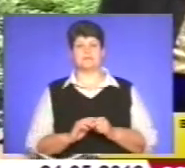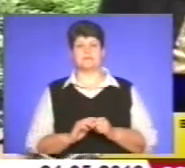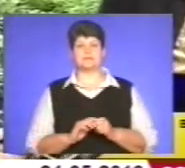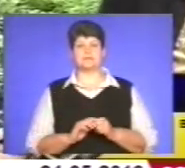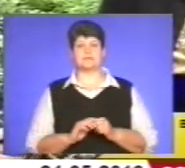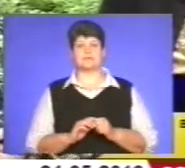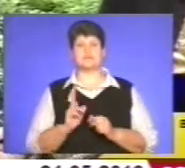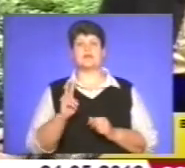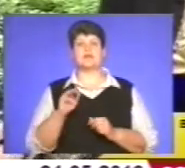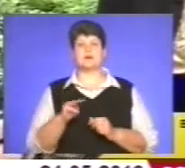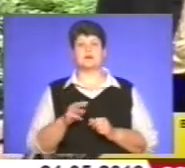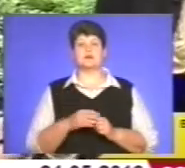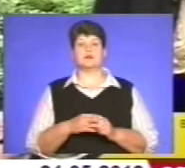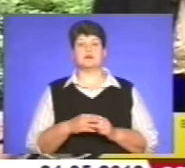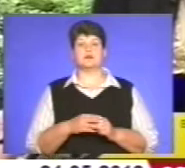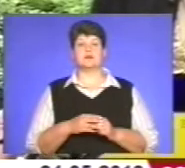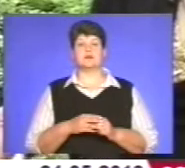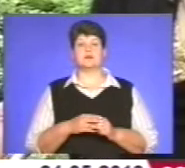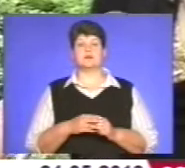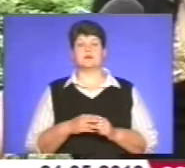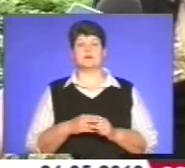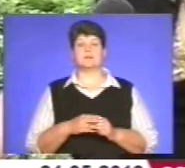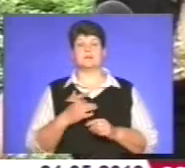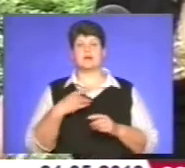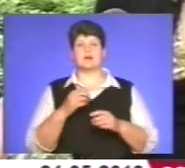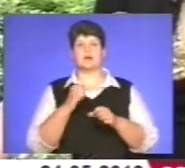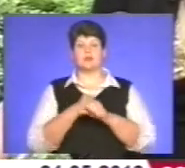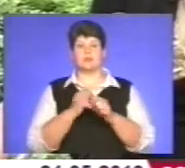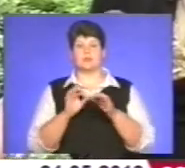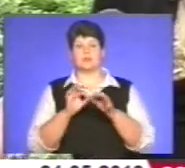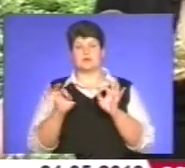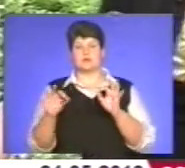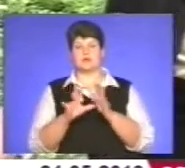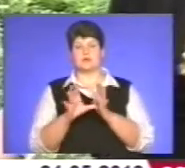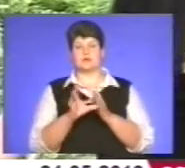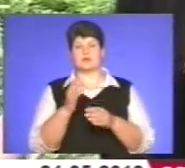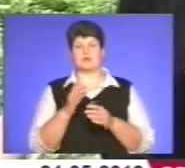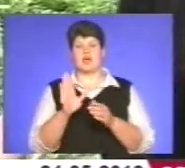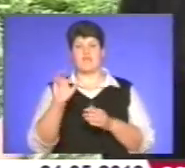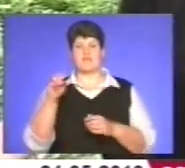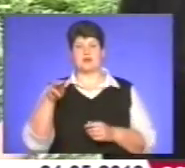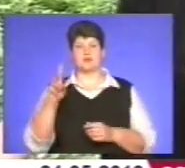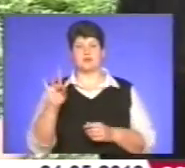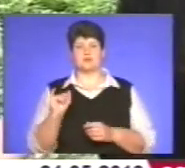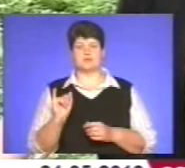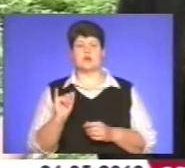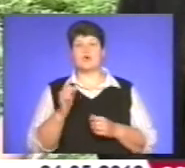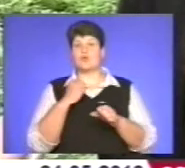Ким? Та ми на дротах робимо новатру. От. Роботи нема.